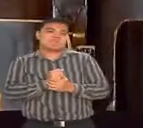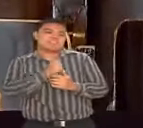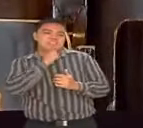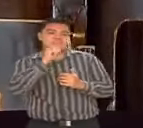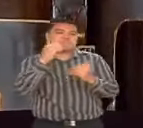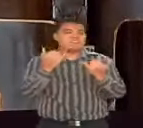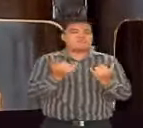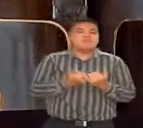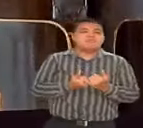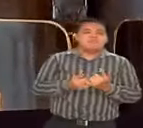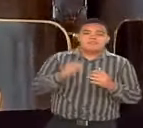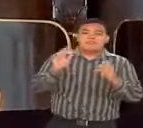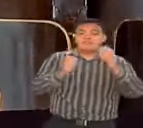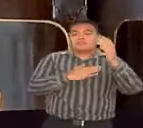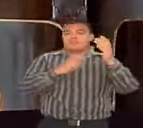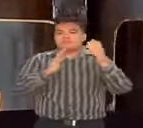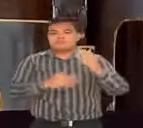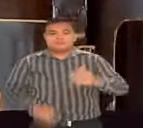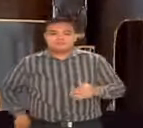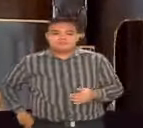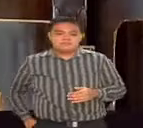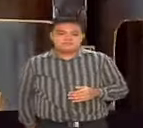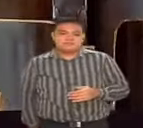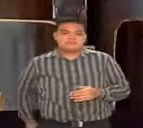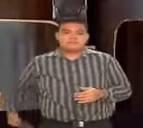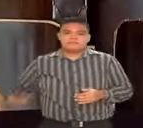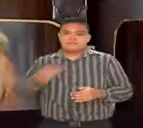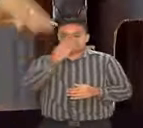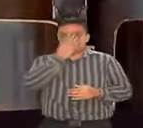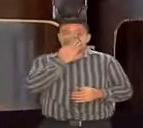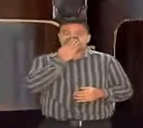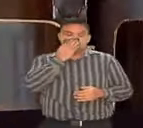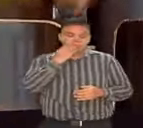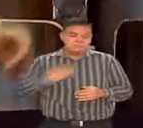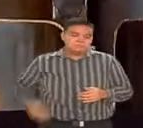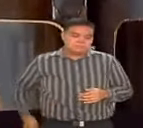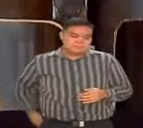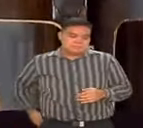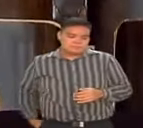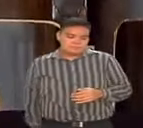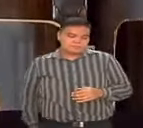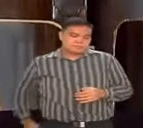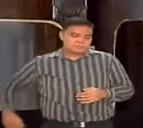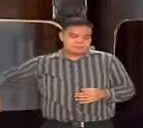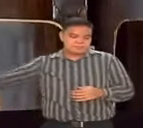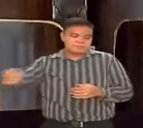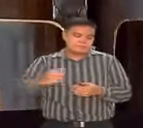Mabot na pa ba na ron? Ang leon, wala naman sang leon, to ano naman zoo.